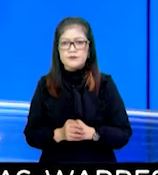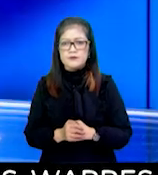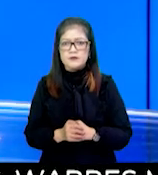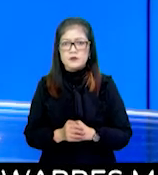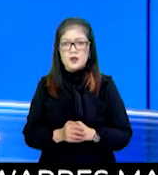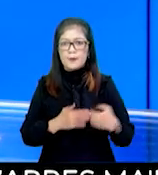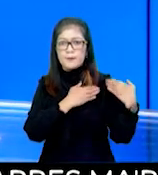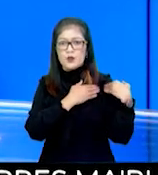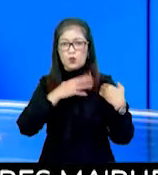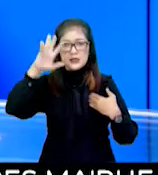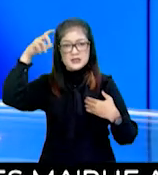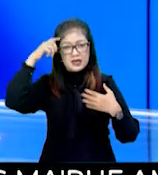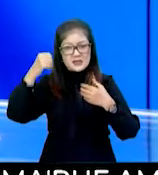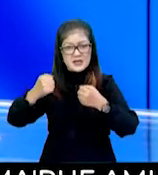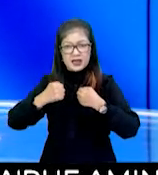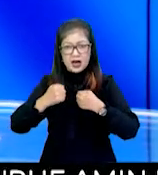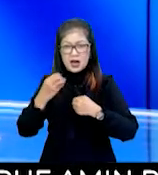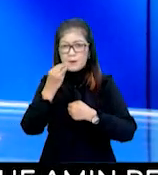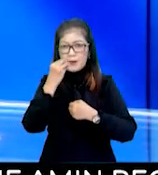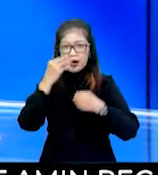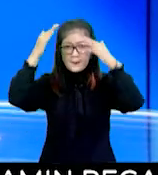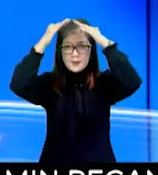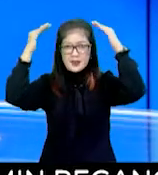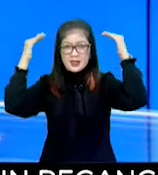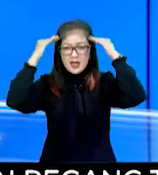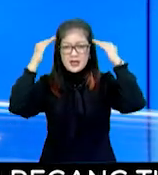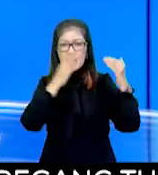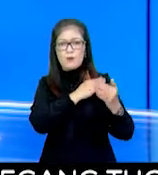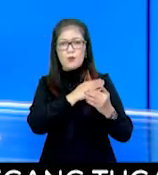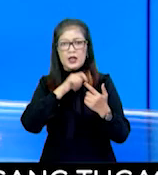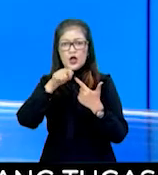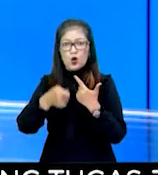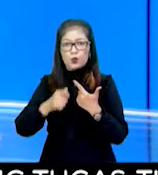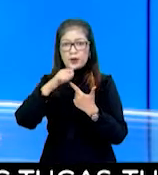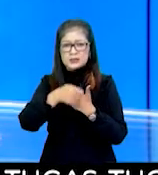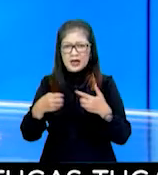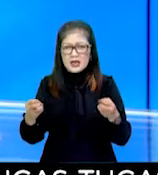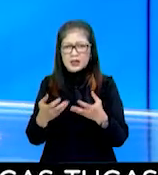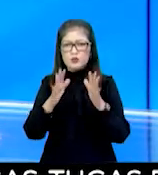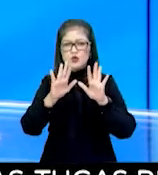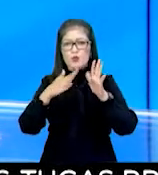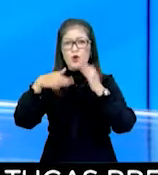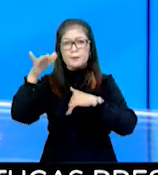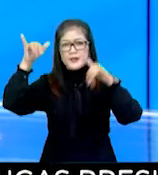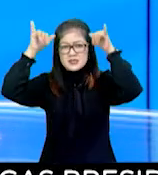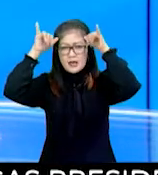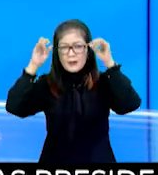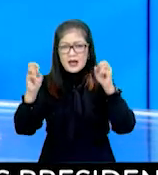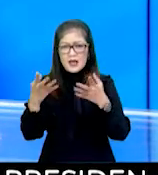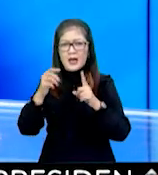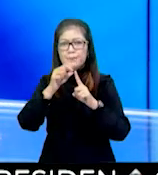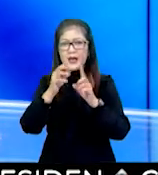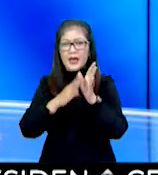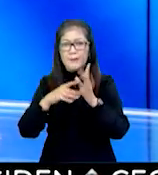Pemirsa, petugas Dinas Ketahanan Pangan dan Pertanian Kabupaten Lumajang, Jawa Timur menemukan puluhan sapi bergejala penyakit mulut dan kuku saat sidak